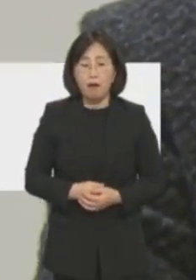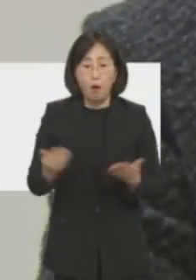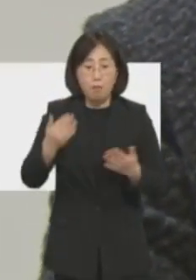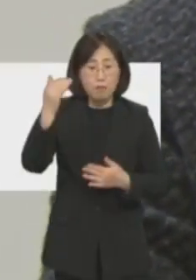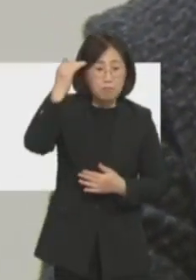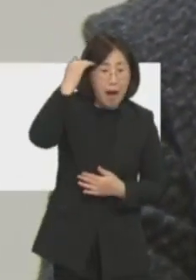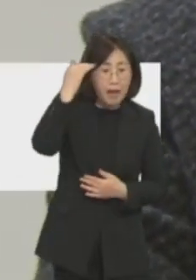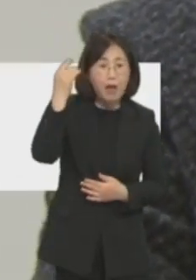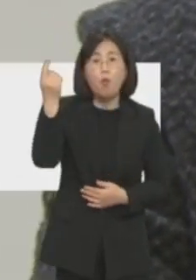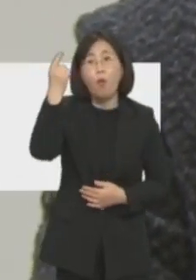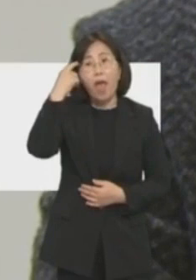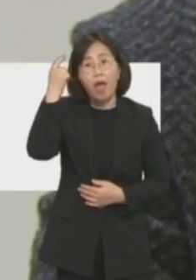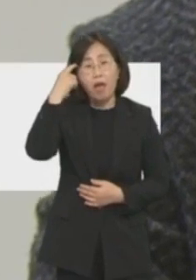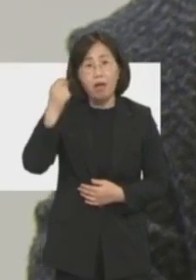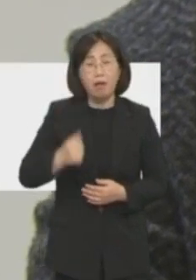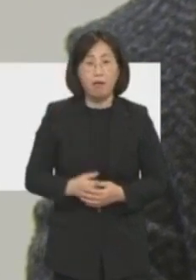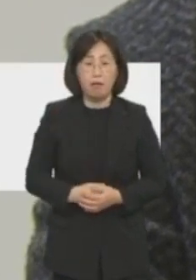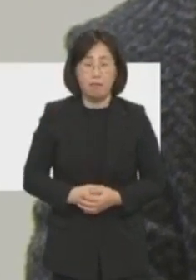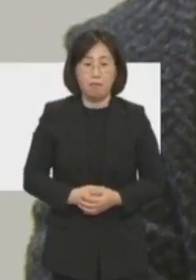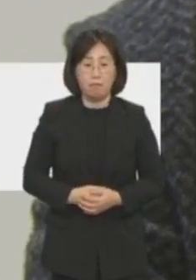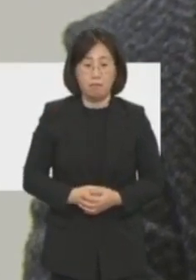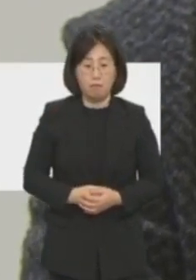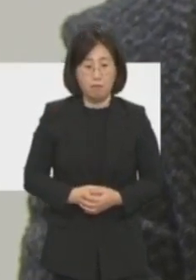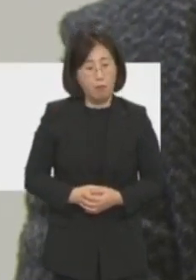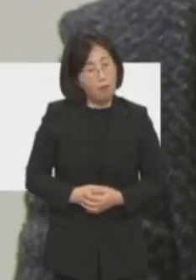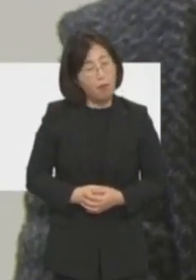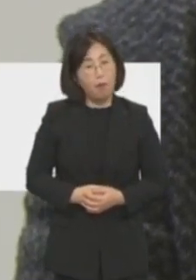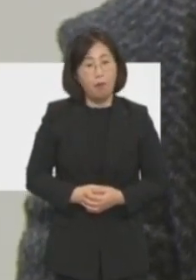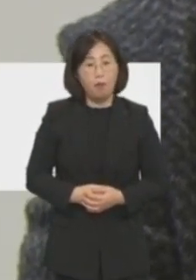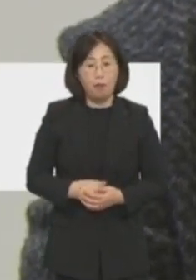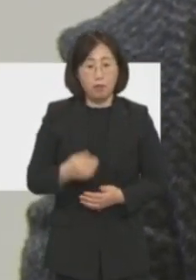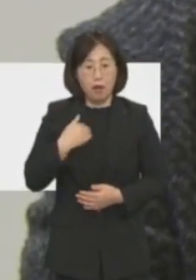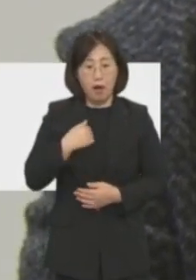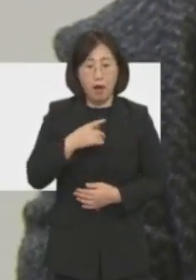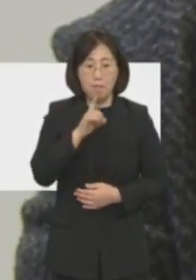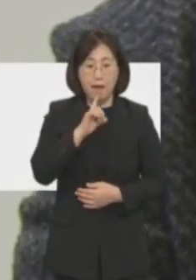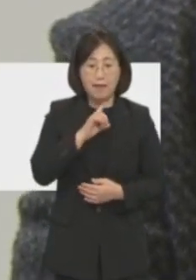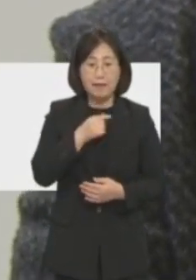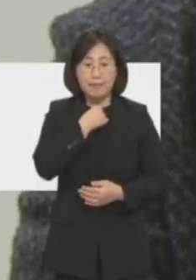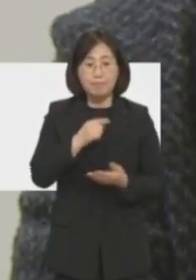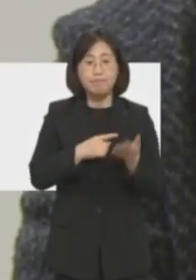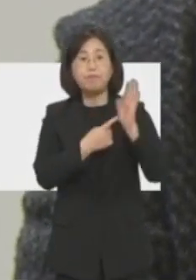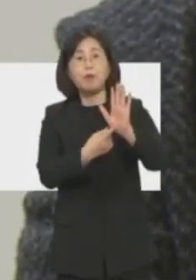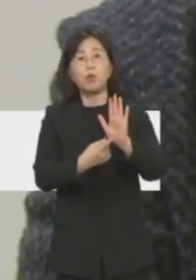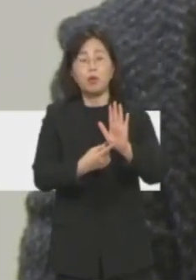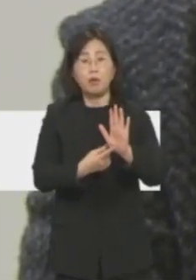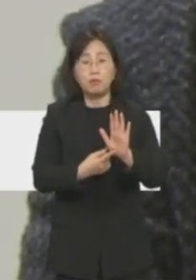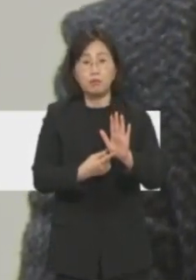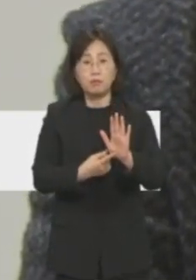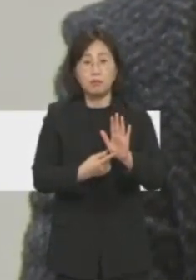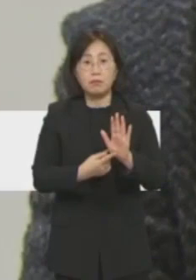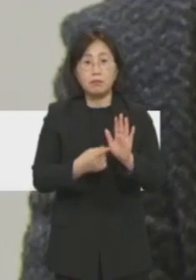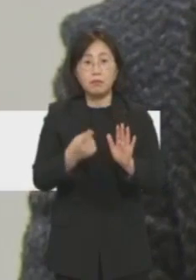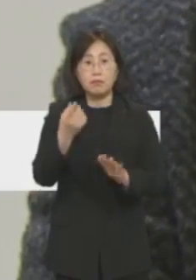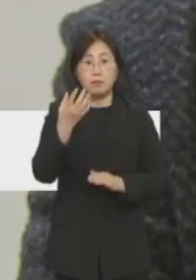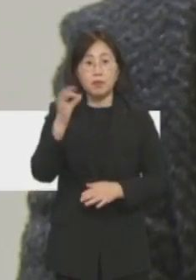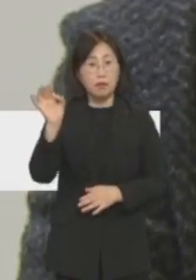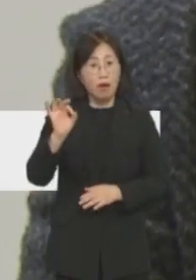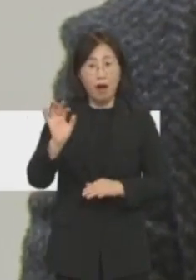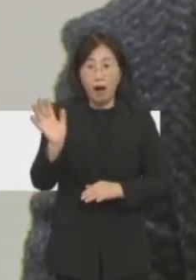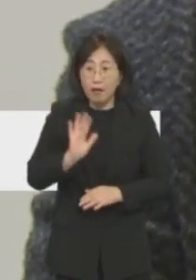업무방해를 했고 그게 도저히 표현의 자유로는 용납되지 않을 수준의